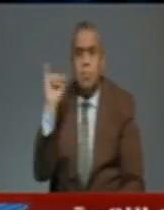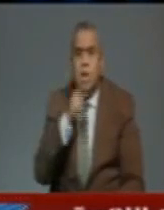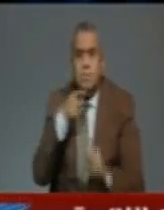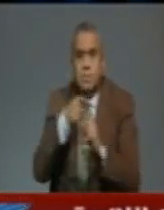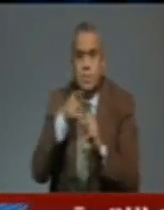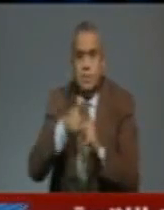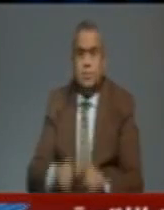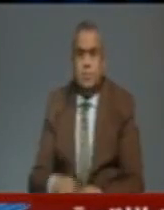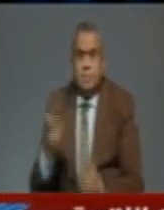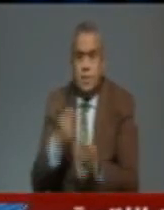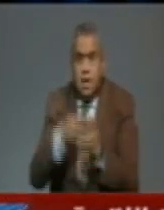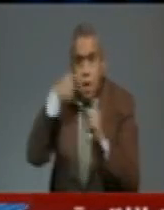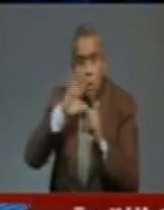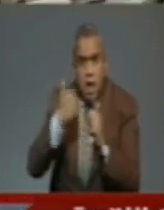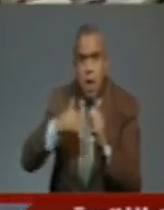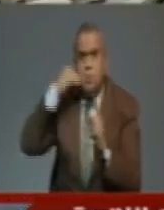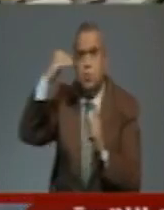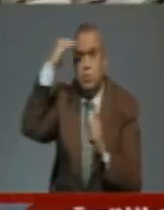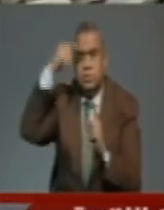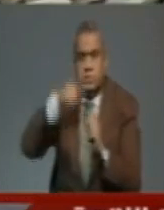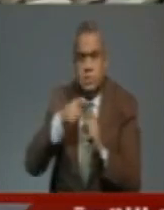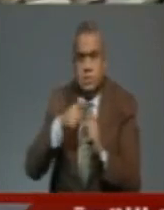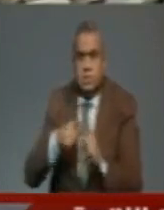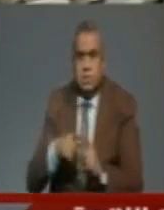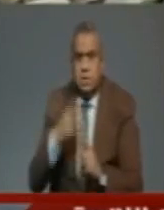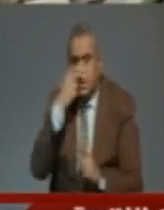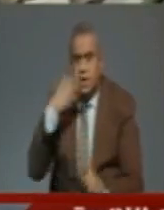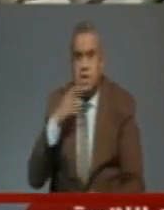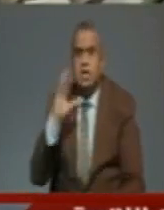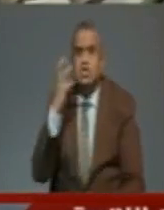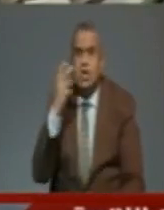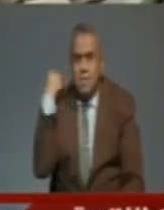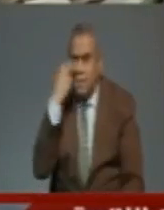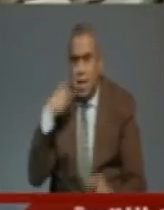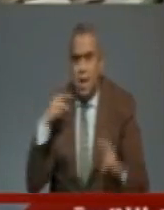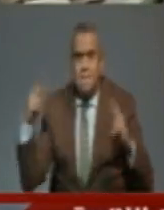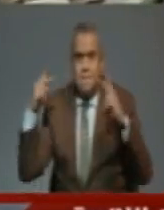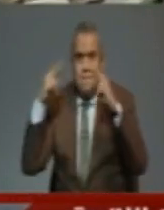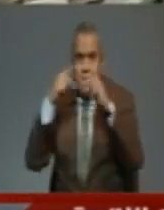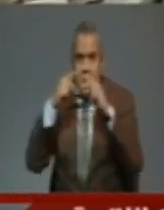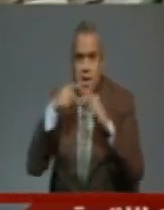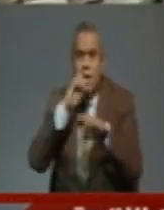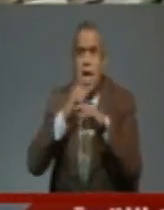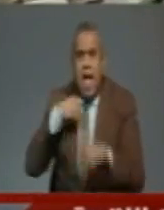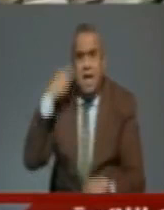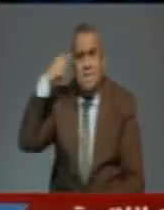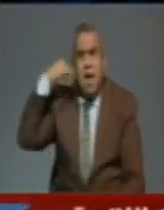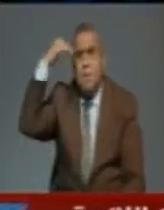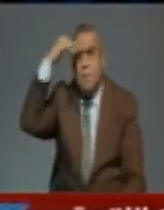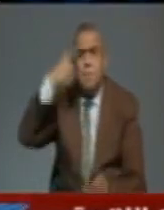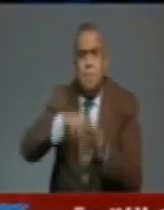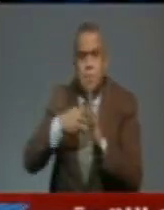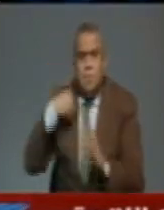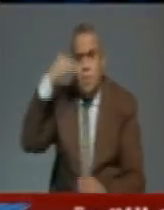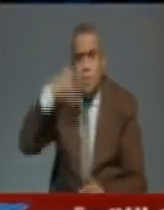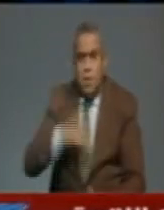ده المستقبل. كان في شاب في البحيره امبارح بيقول لي انا عايز اطمن على بكره بتاعي، قلت له صحيح،